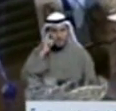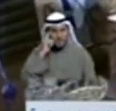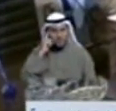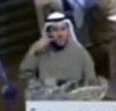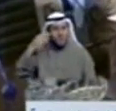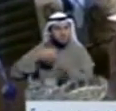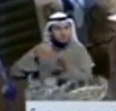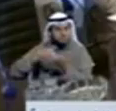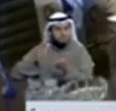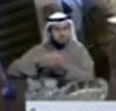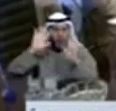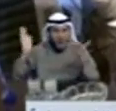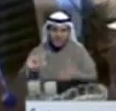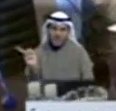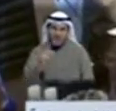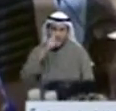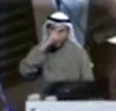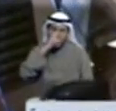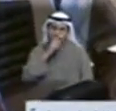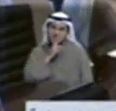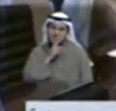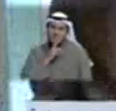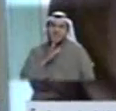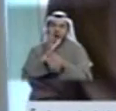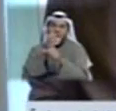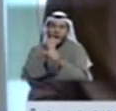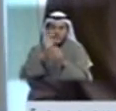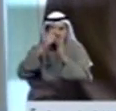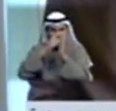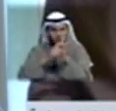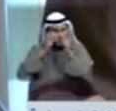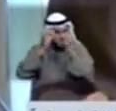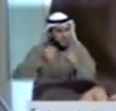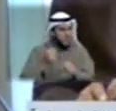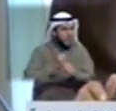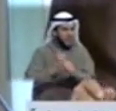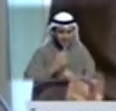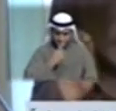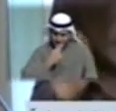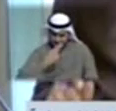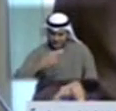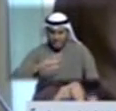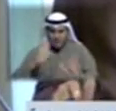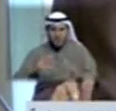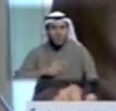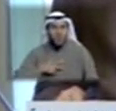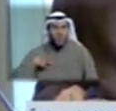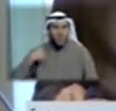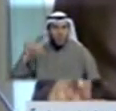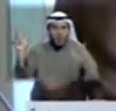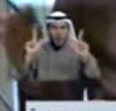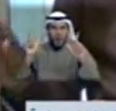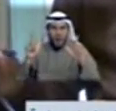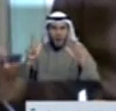الهدر وترشيد الإنفاق المنبثقة عن مجلس الوزراء وأعضاء اللجنة ظهر اليوم إن امتثال وزارة الإعلام